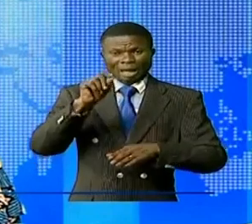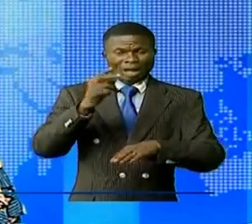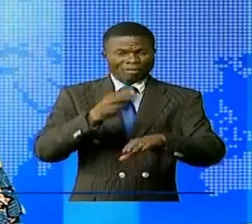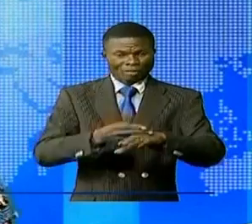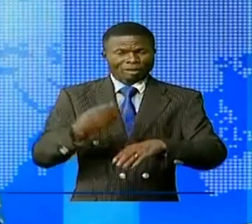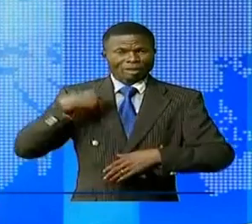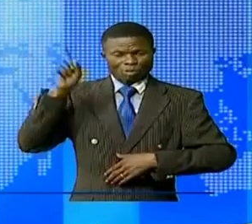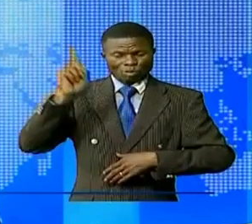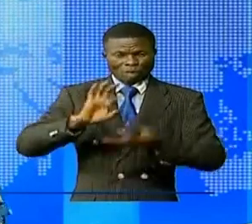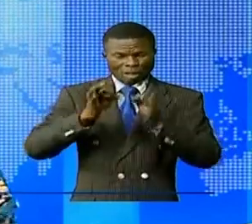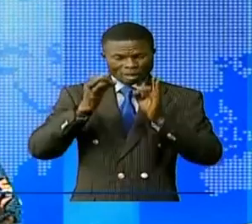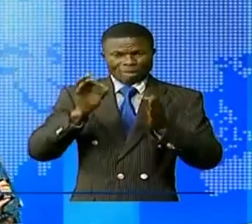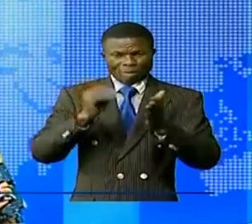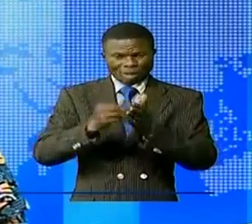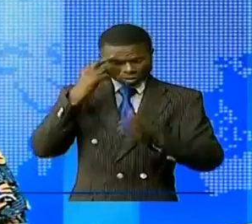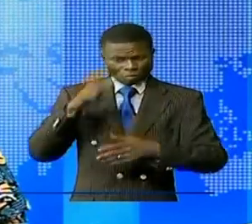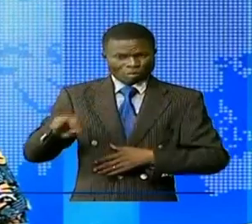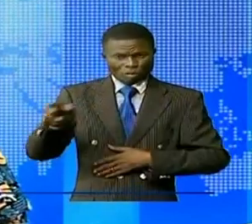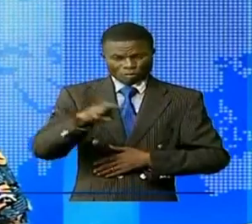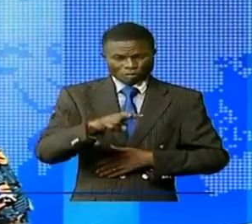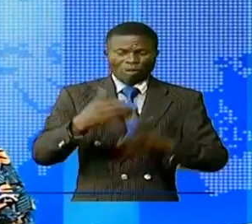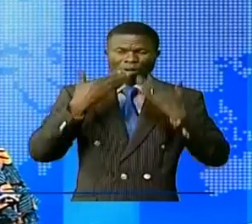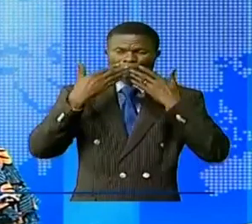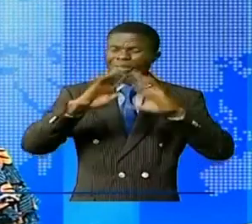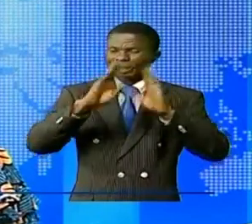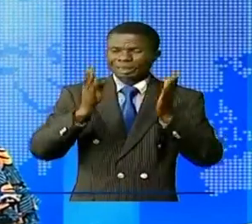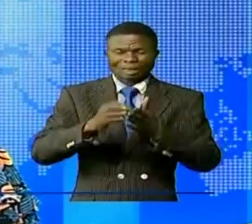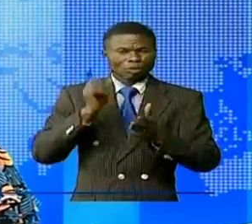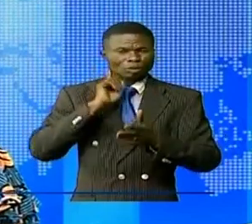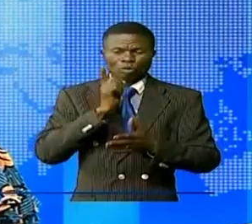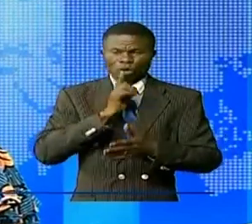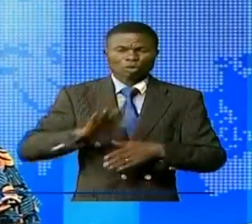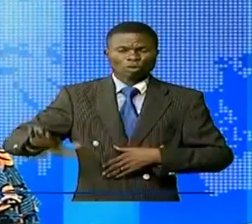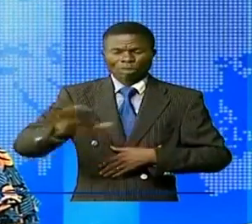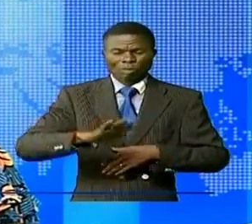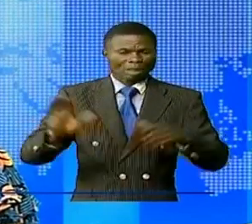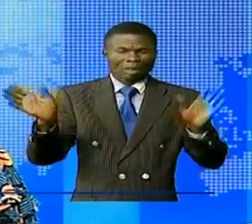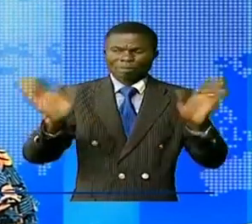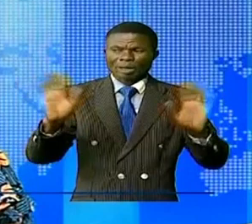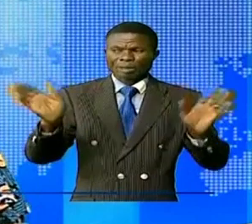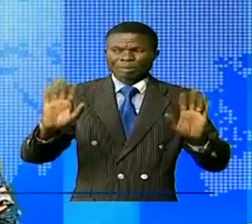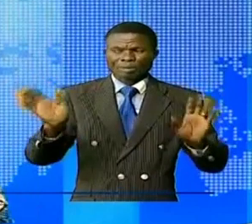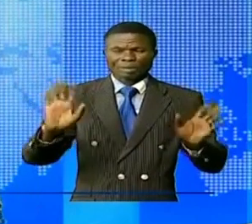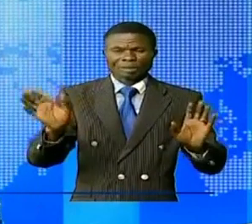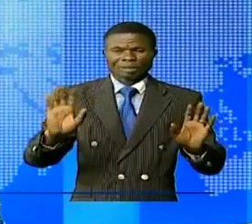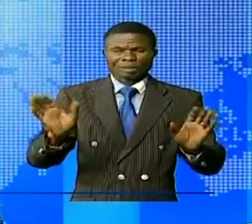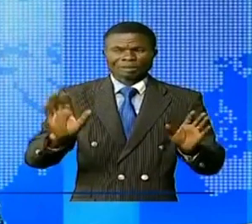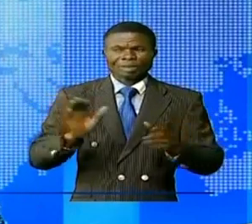Nyangui pour un nouveau journal. Quant à moi, je vous retrouve demain avec le même plaisir. Au revoir.